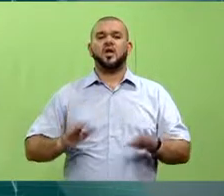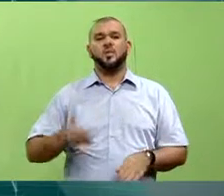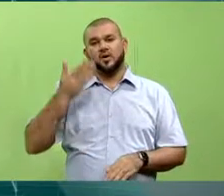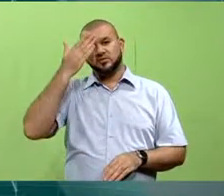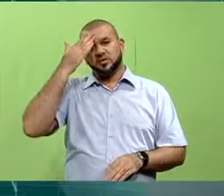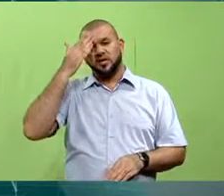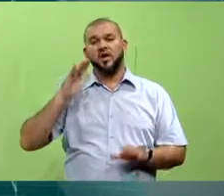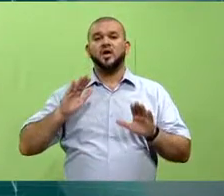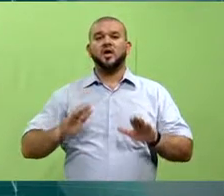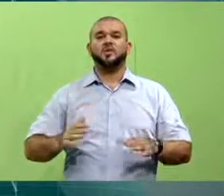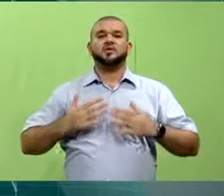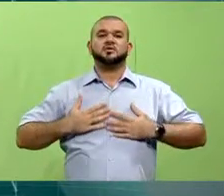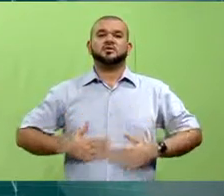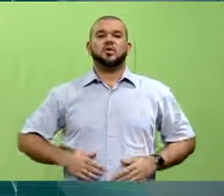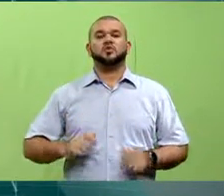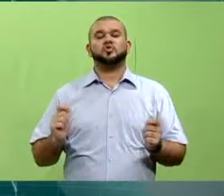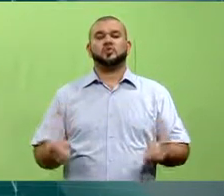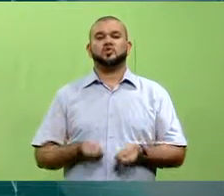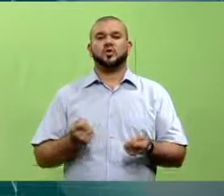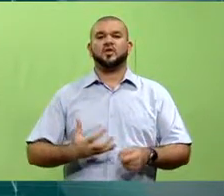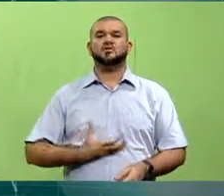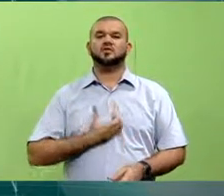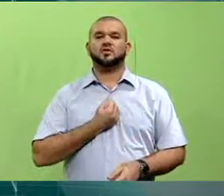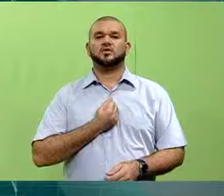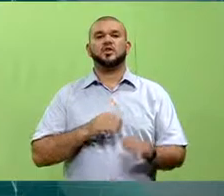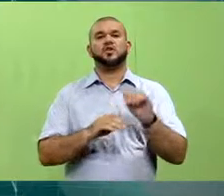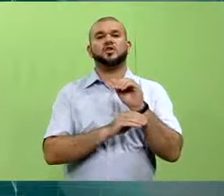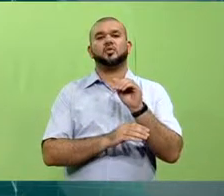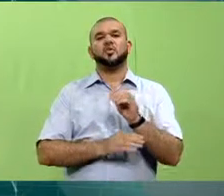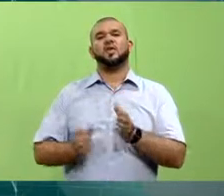yaşatmaya devam etmektedir, dedi.